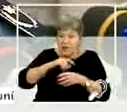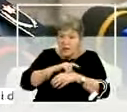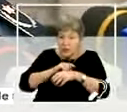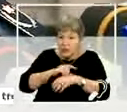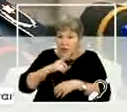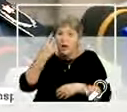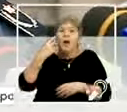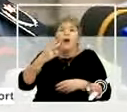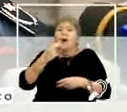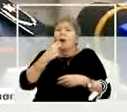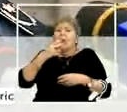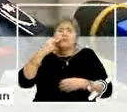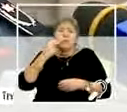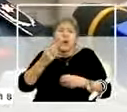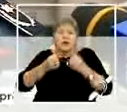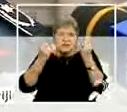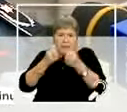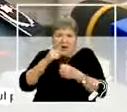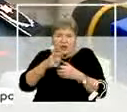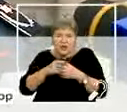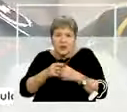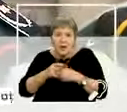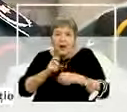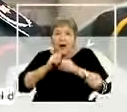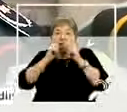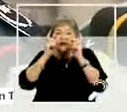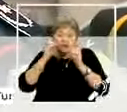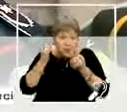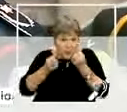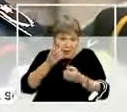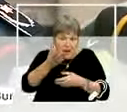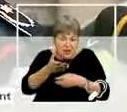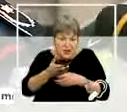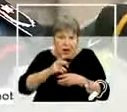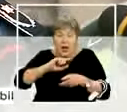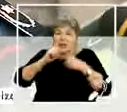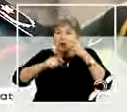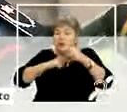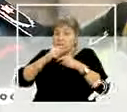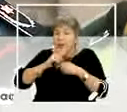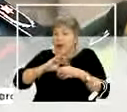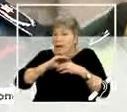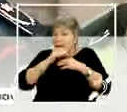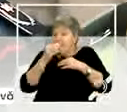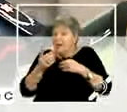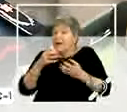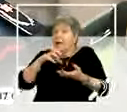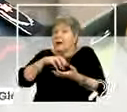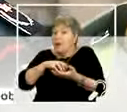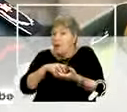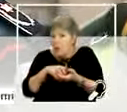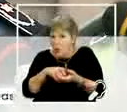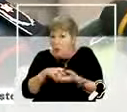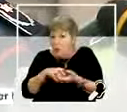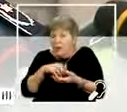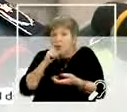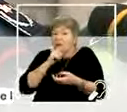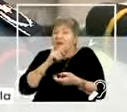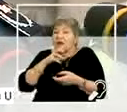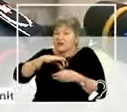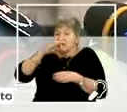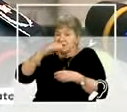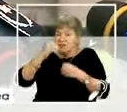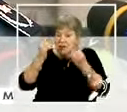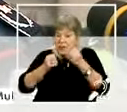al brigăzii rutiere a depistat autoturismul. Ulterior, lângă zona unde a fost găsit